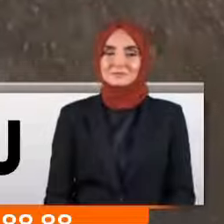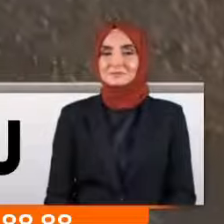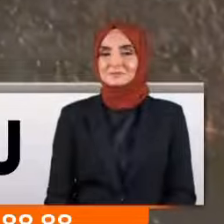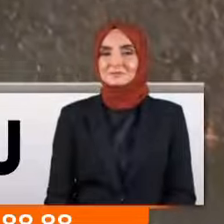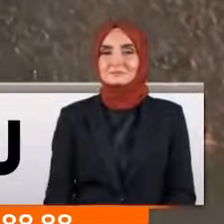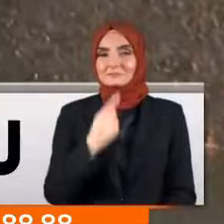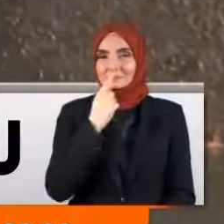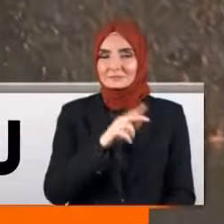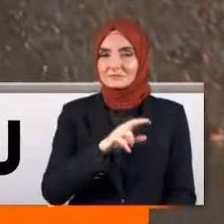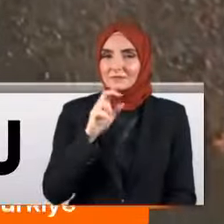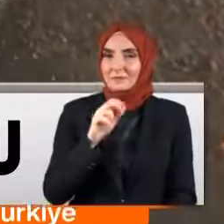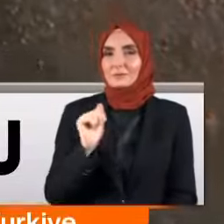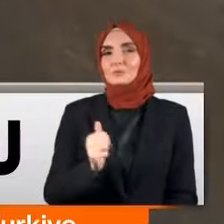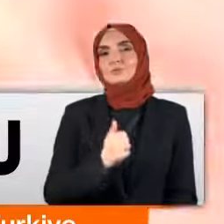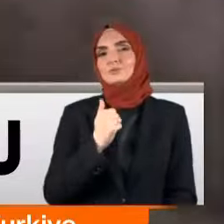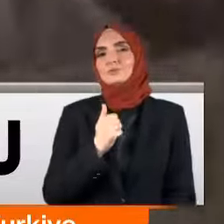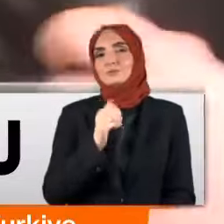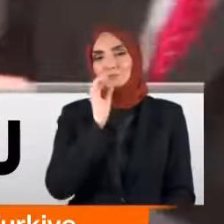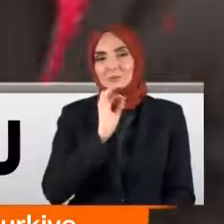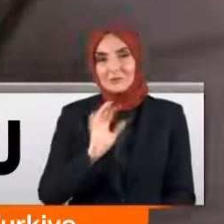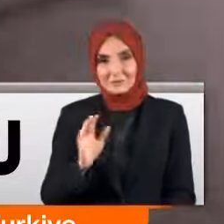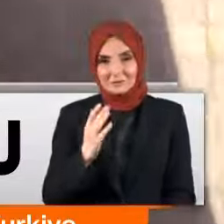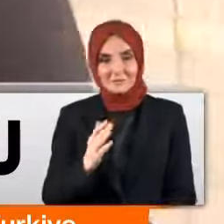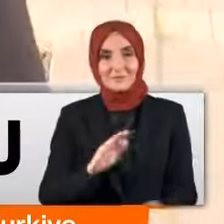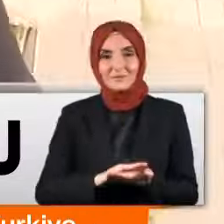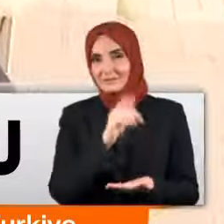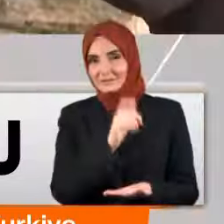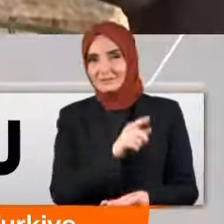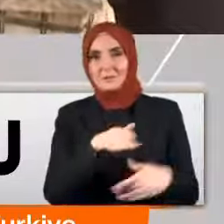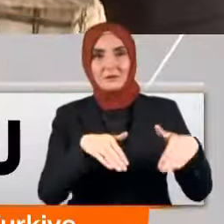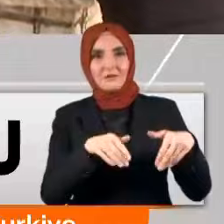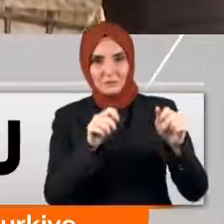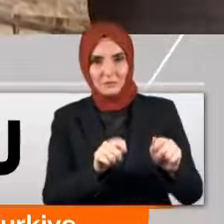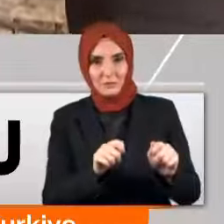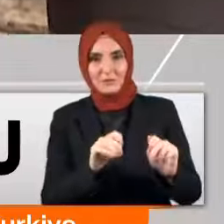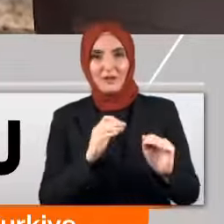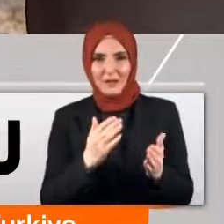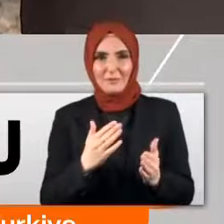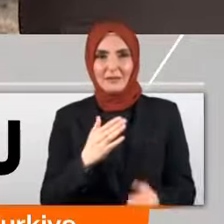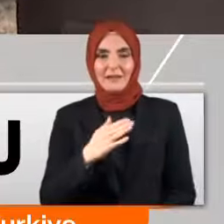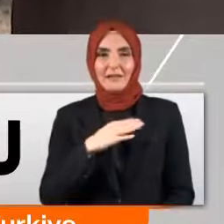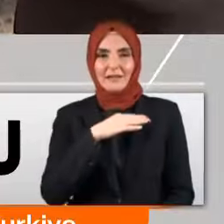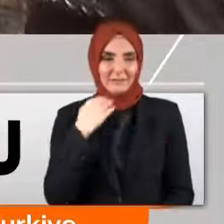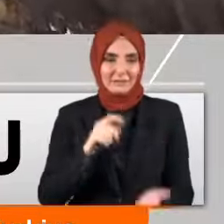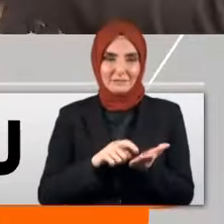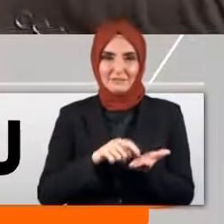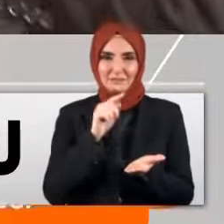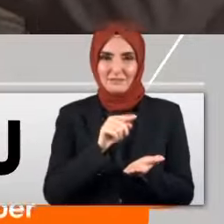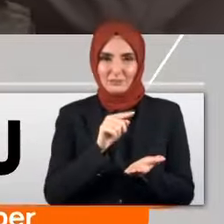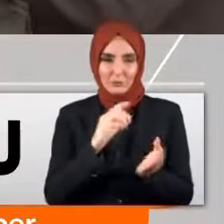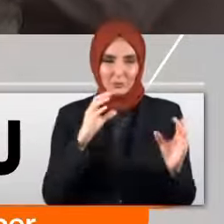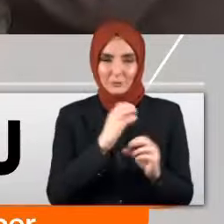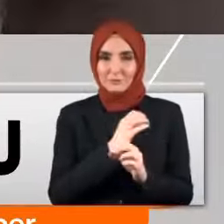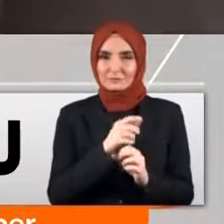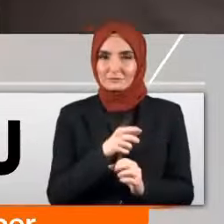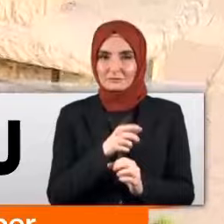Kokuyu zaten söylemeye gerek yok. Muhteşem kokuyor. Arkadaşımız mangalı yakmış ama galiba biraz etleri de yakmış tavukları. Doğru mu? Etler yanmadı abi.